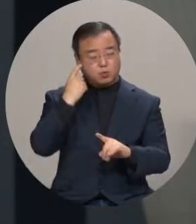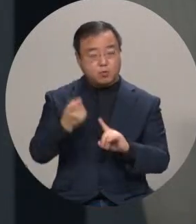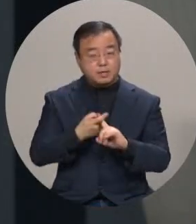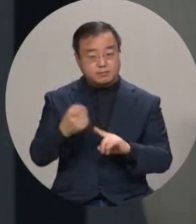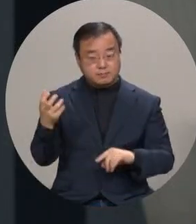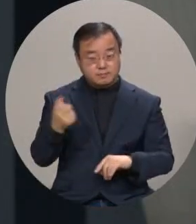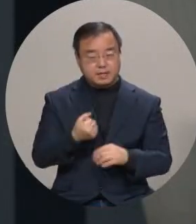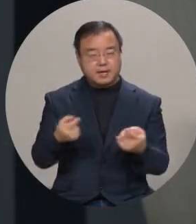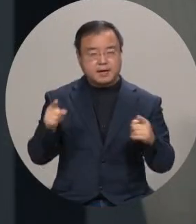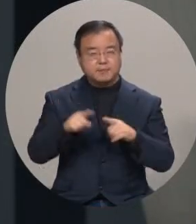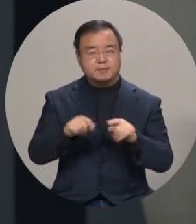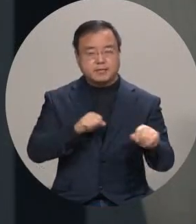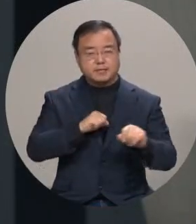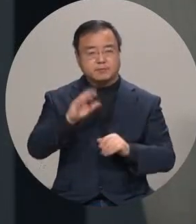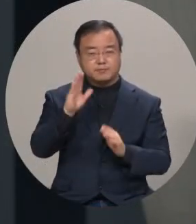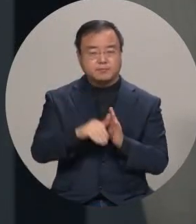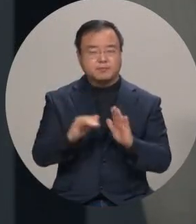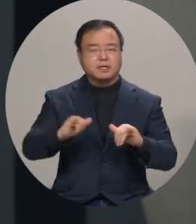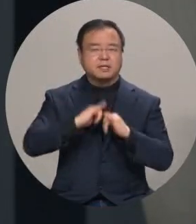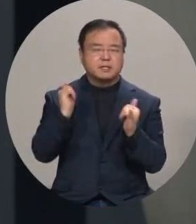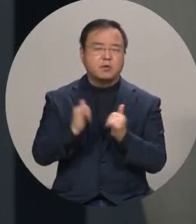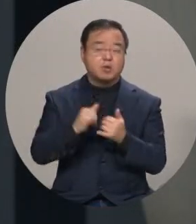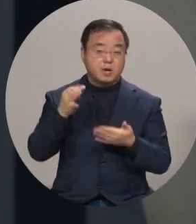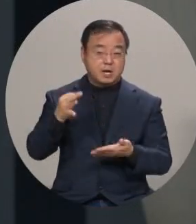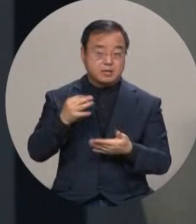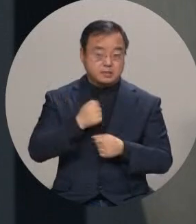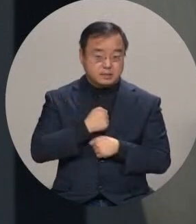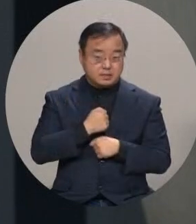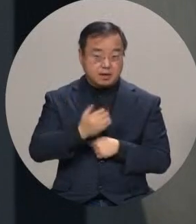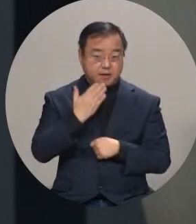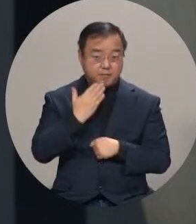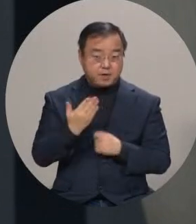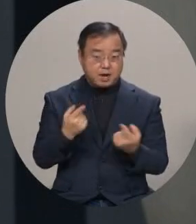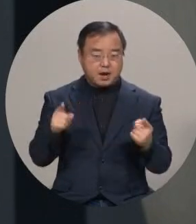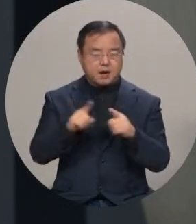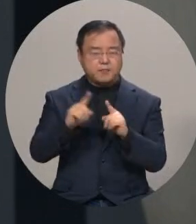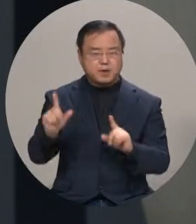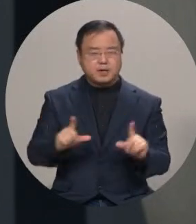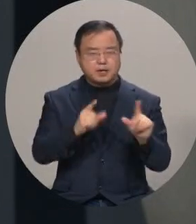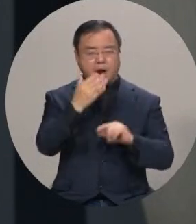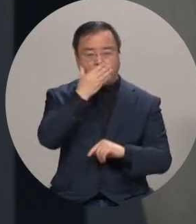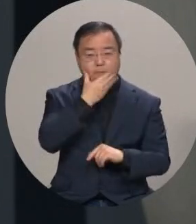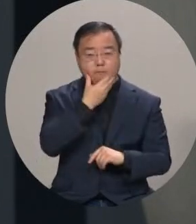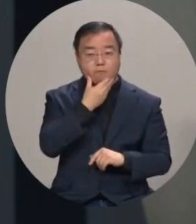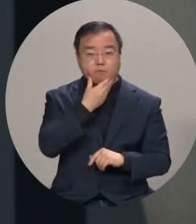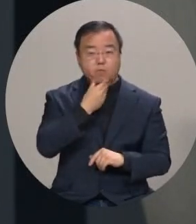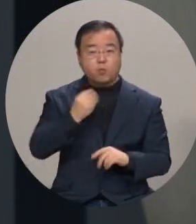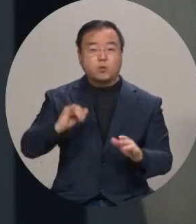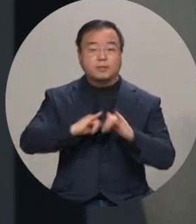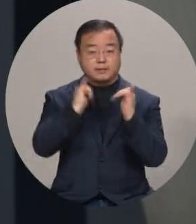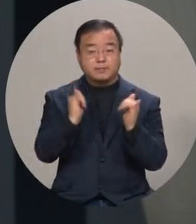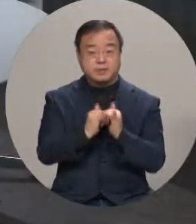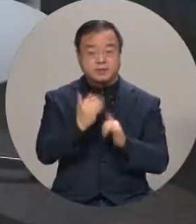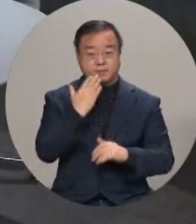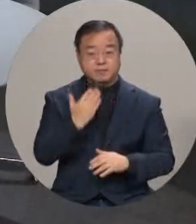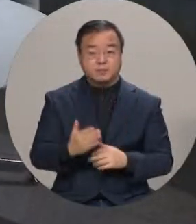함께 해쳐 나가야이 사회적 가치가 지켜지고 함께 살아가는 행복한 사회를 만들 수 있다고